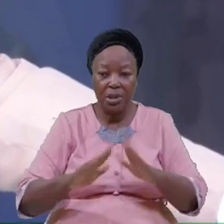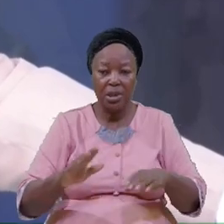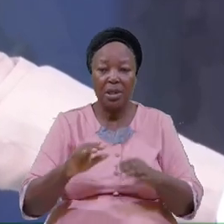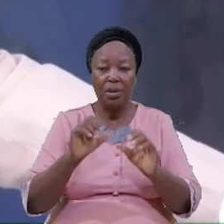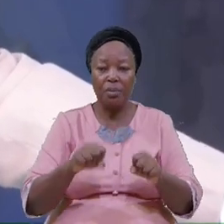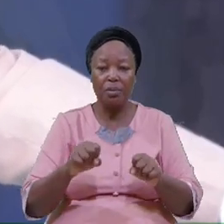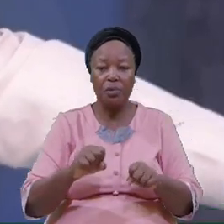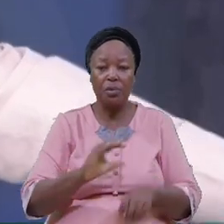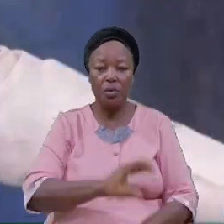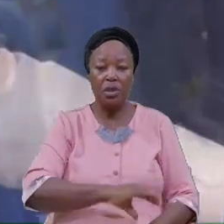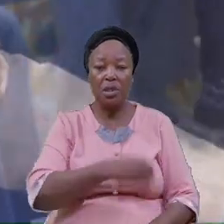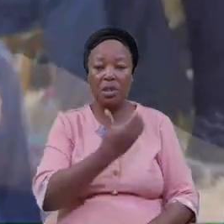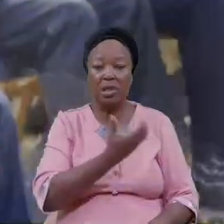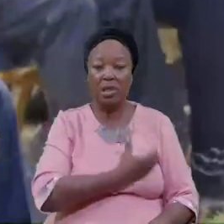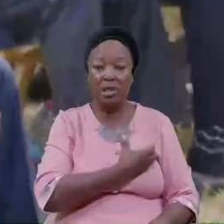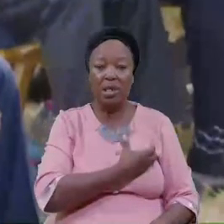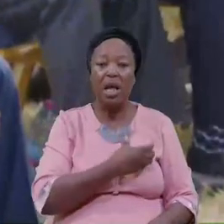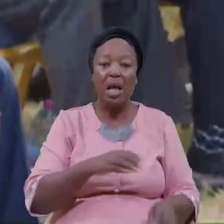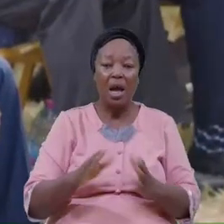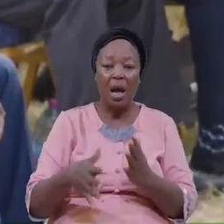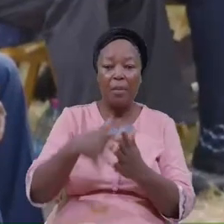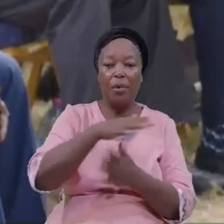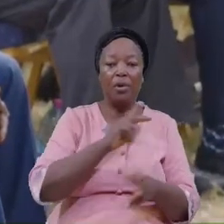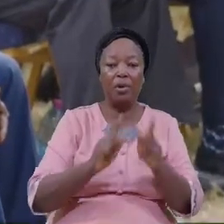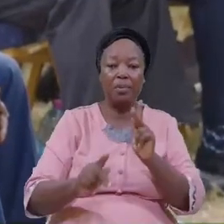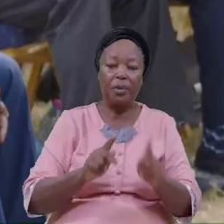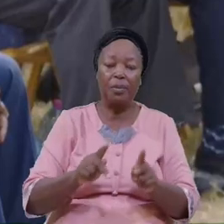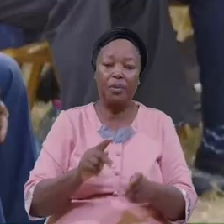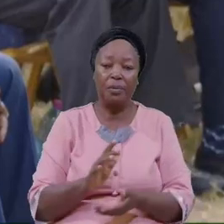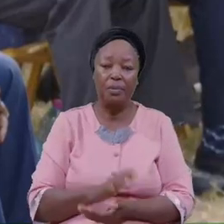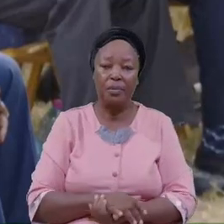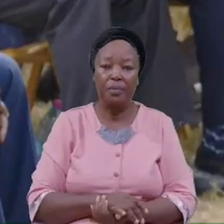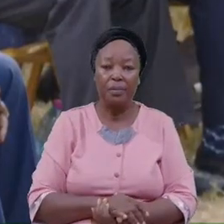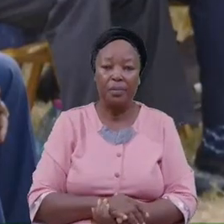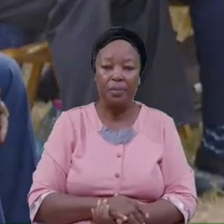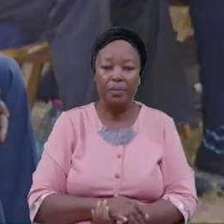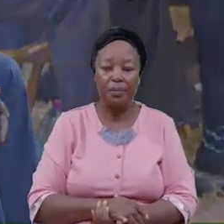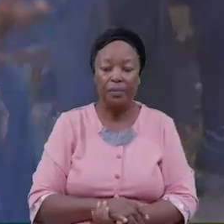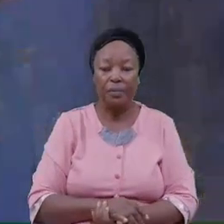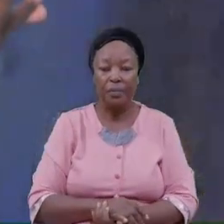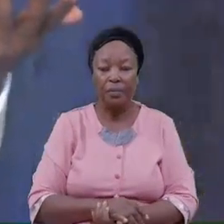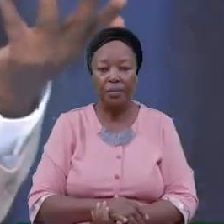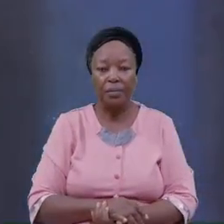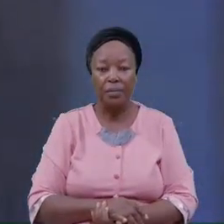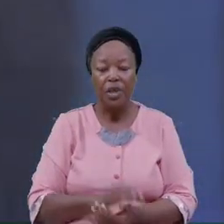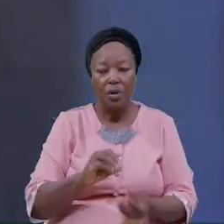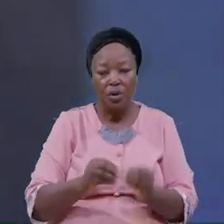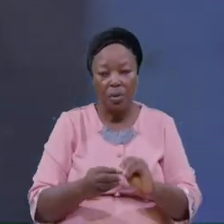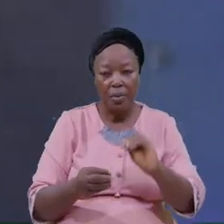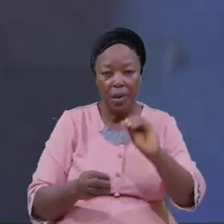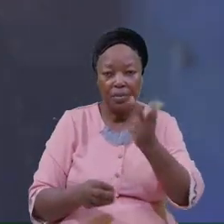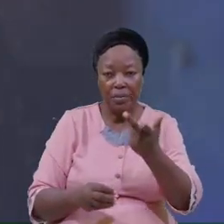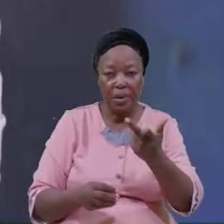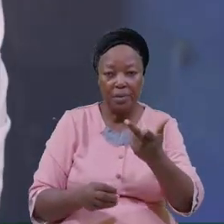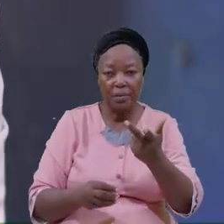among the people. Deuxième élément, promouvoir la paix en tant que citoyen pacifique parmi les gens. Number three, partnership,